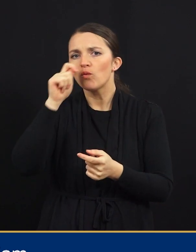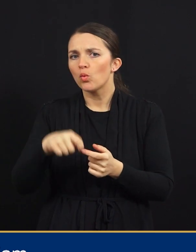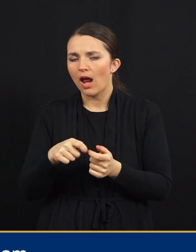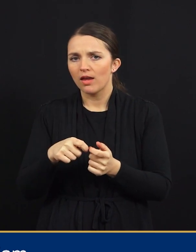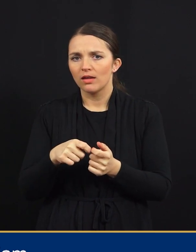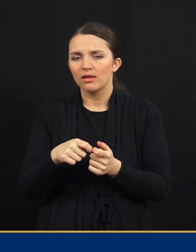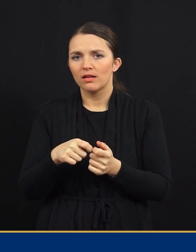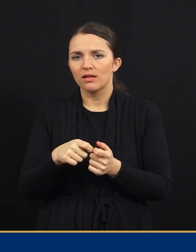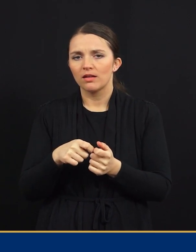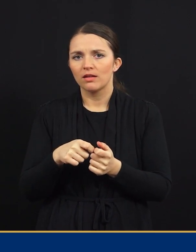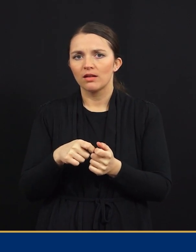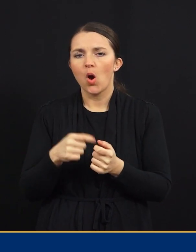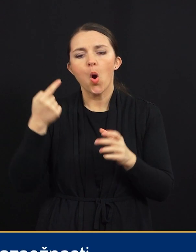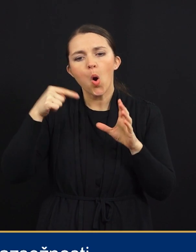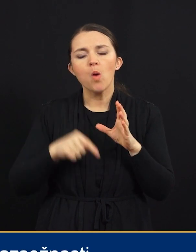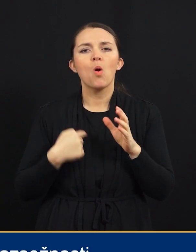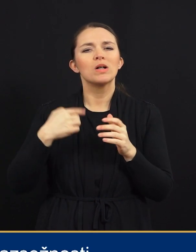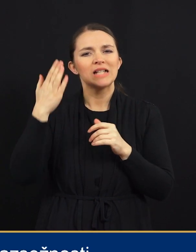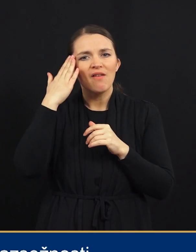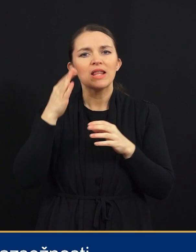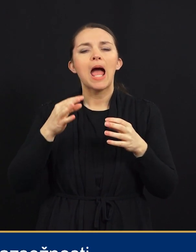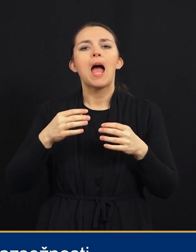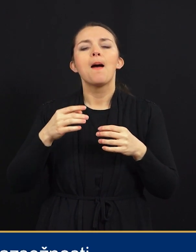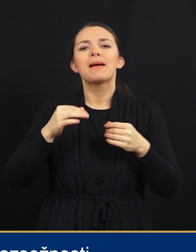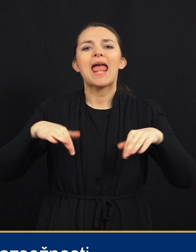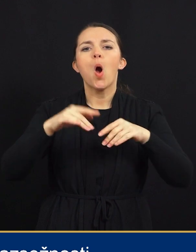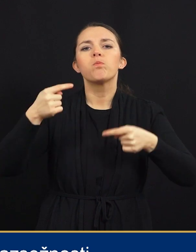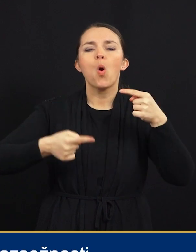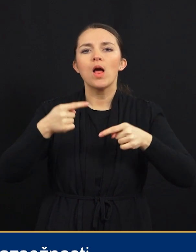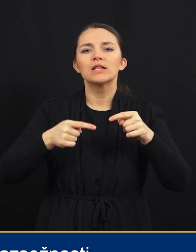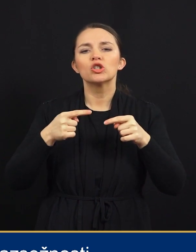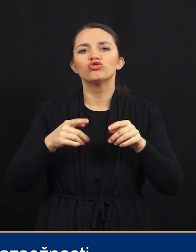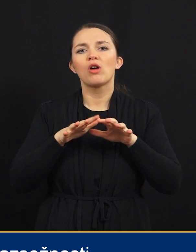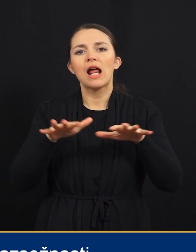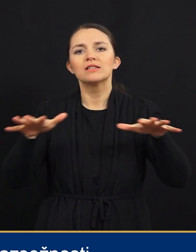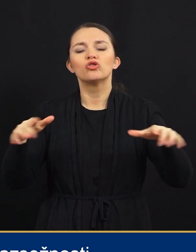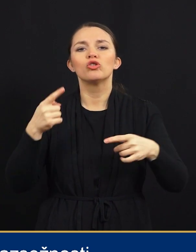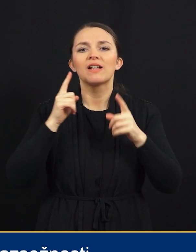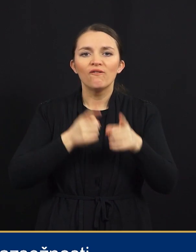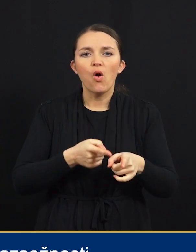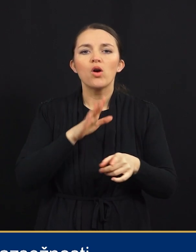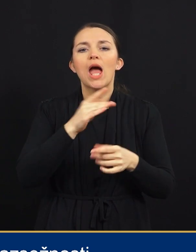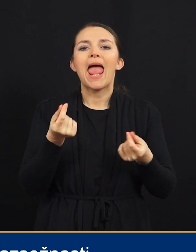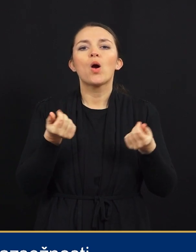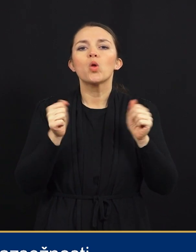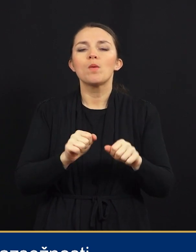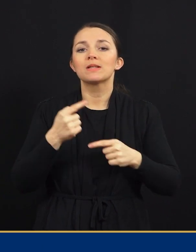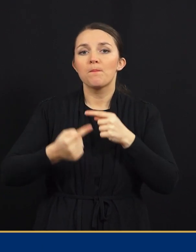Ukrajini. Globoko se zavedam geopolitičnih razsežnosti vojne, njenih ekonomskih